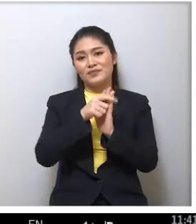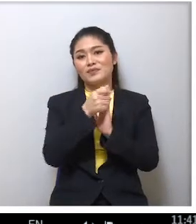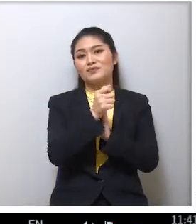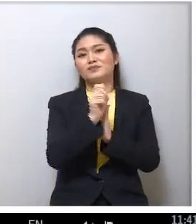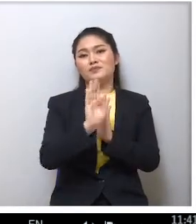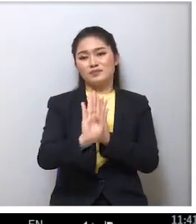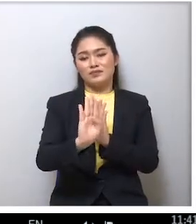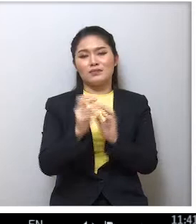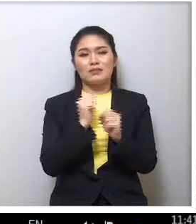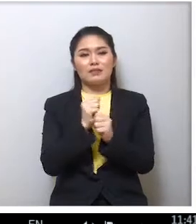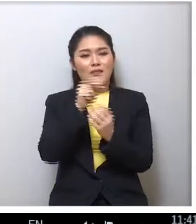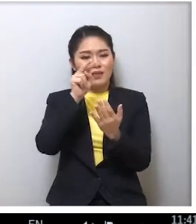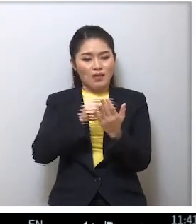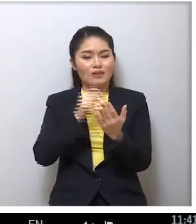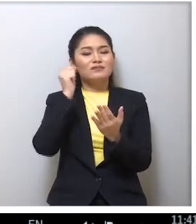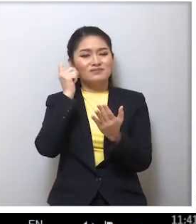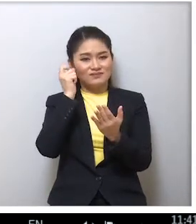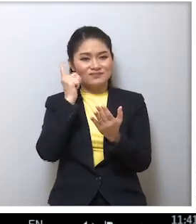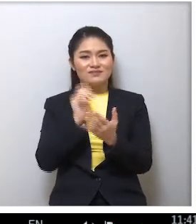ที่มันอ่านออกนะครับ